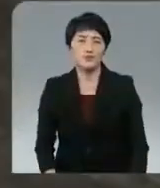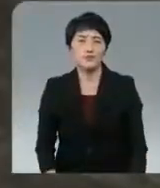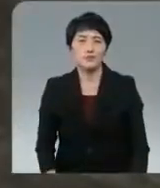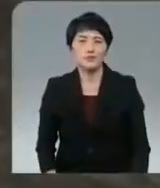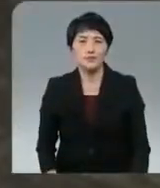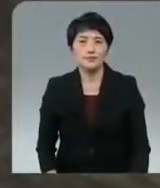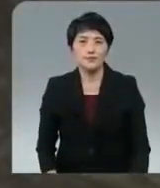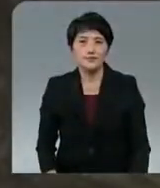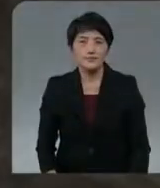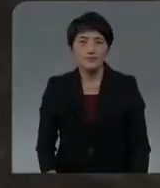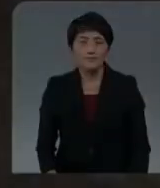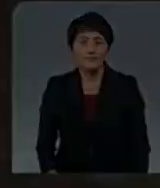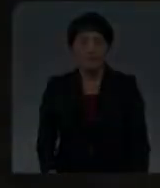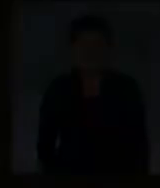cổ phiếu 19A